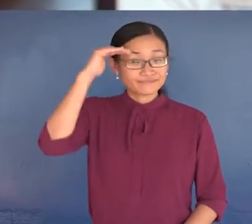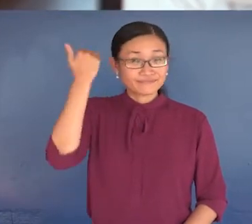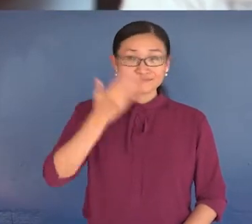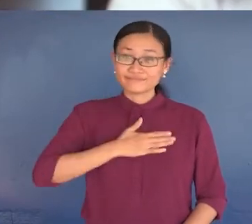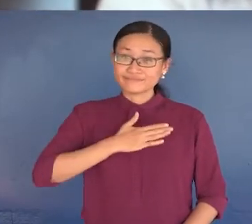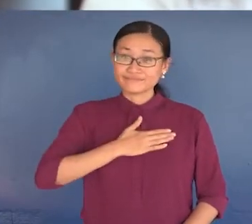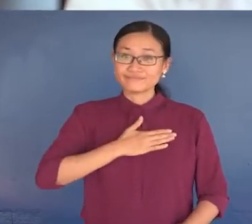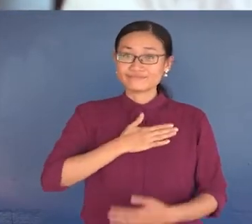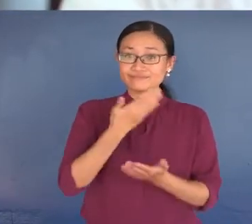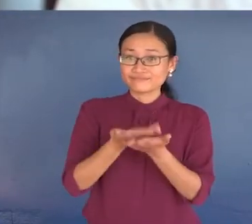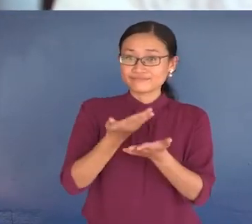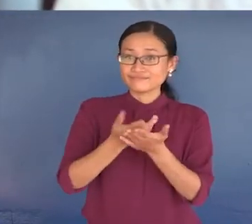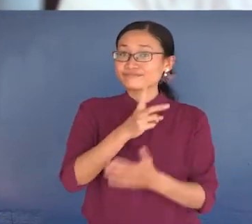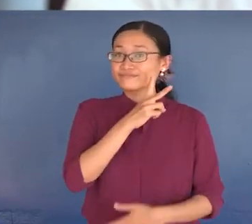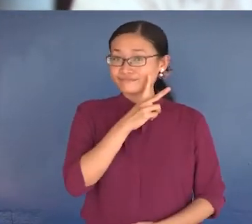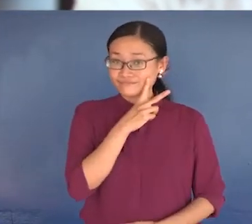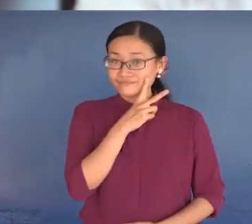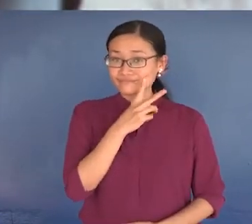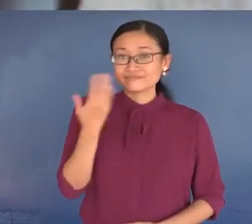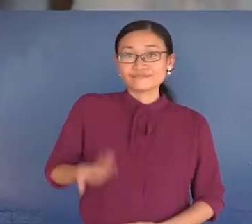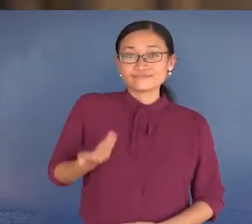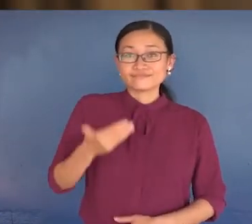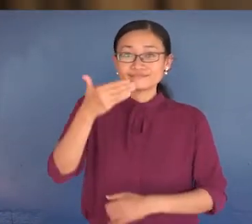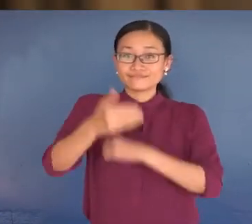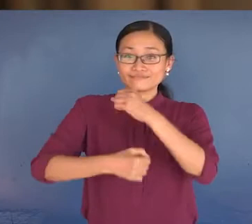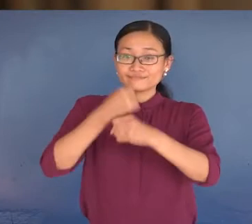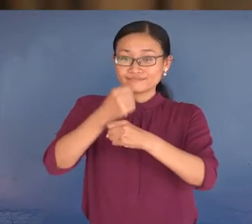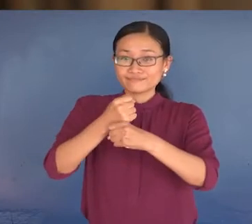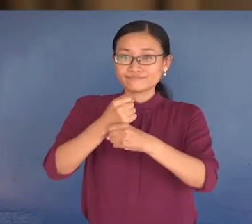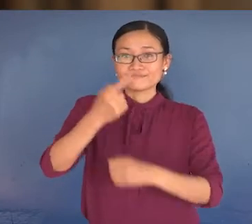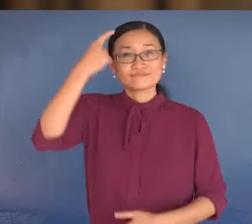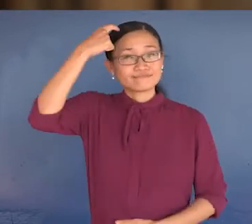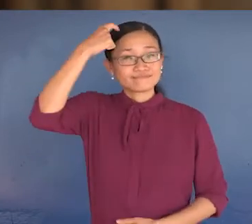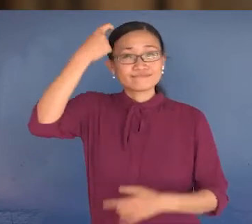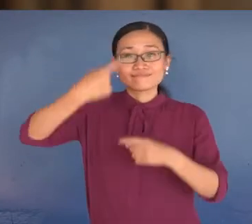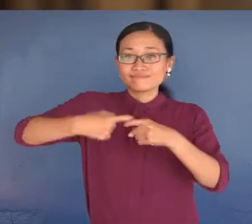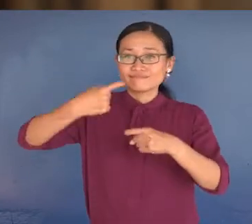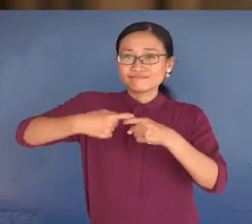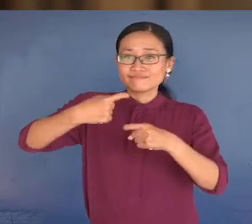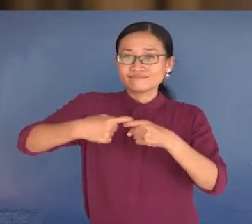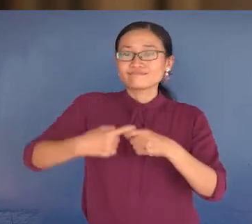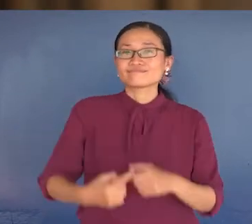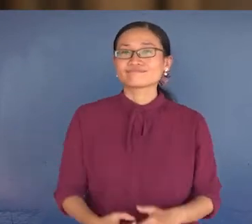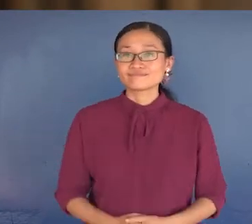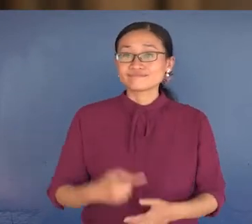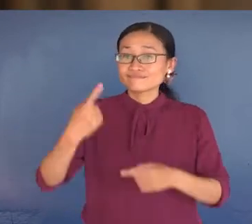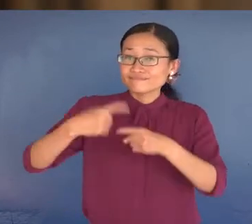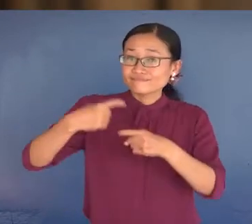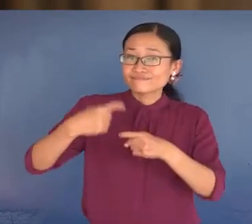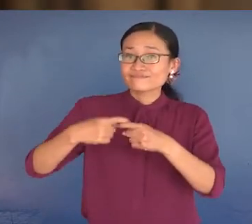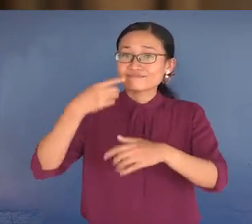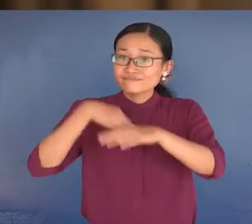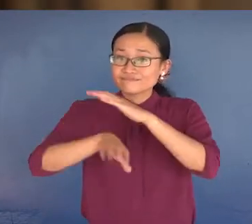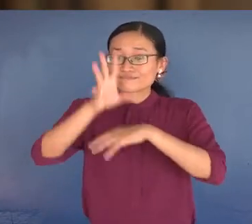ញុំមានកូនប្រុសម្នាក់គាត់ឈ្មោះអ៊ូសេរីវឌ្ឍនៈឥឡូវនេះគាត់អាយុ9ឆ្នាំហើយហើយគាត់មានពិការ